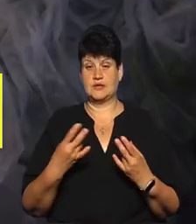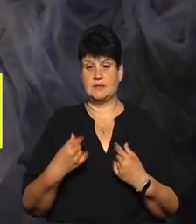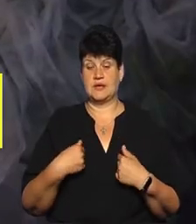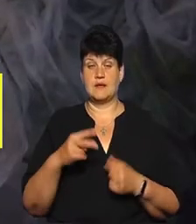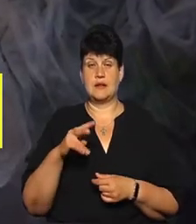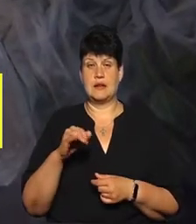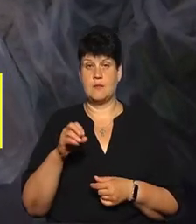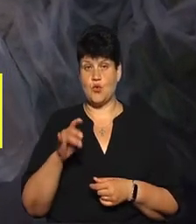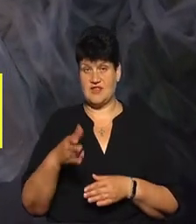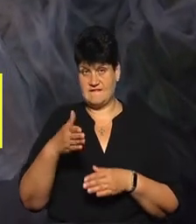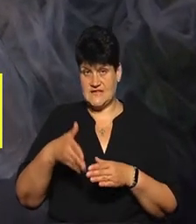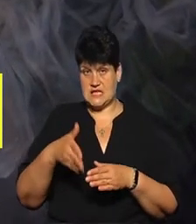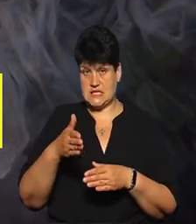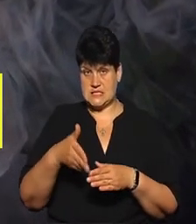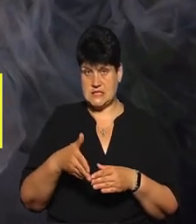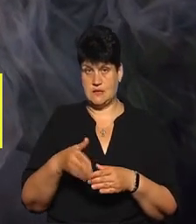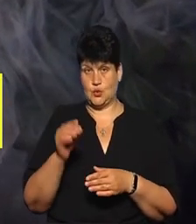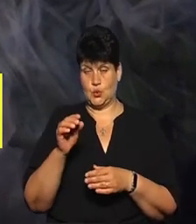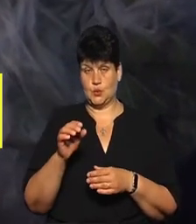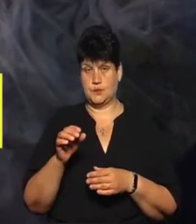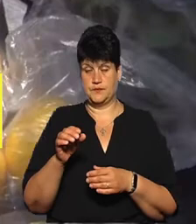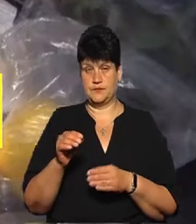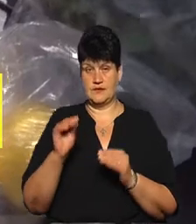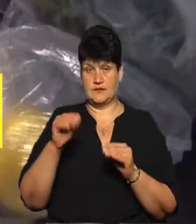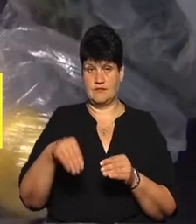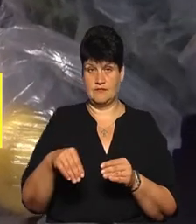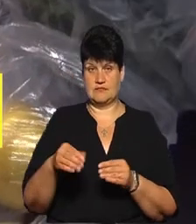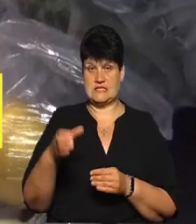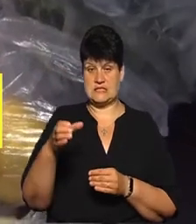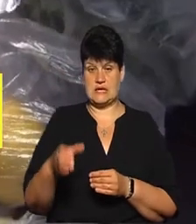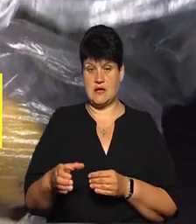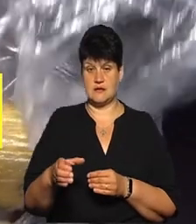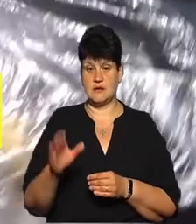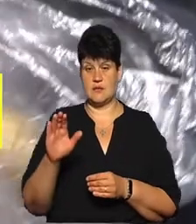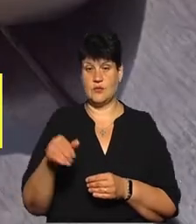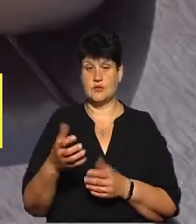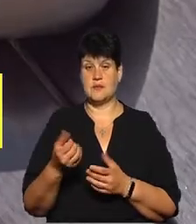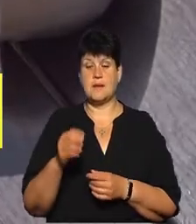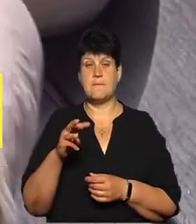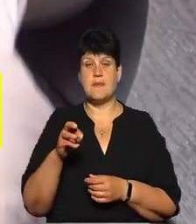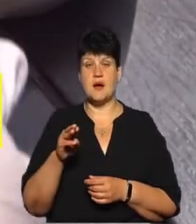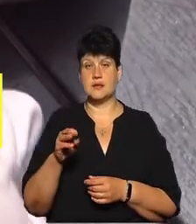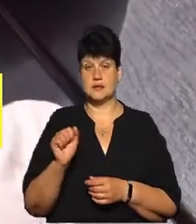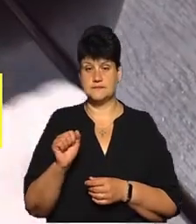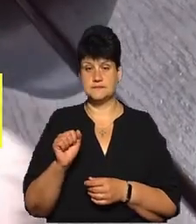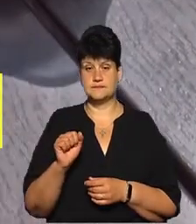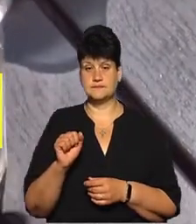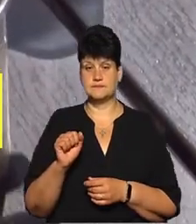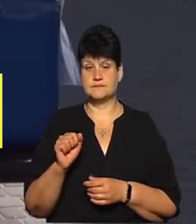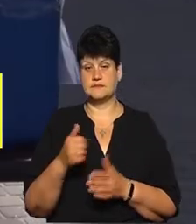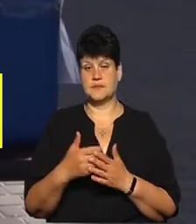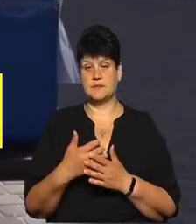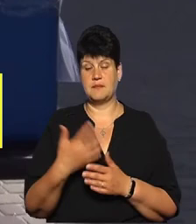Відрізаємо і беремо дольку. Вложимо в стаканчик. Потім беремо м'яти. Десь 5